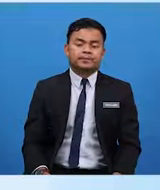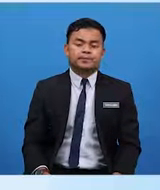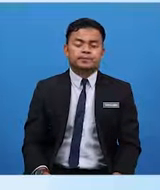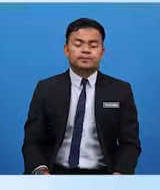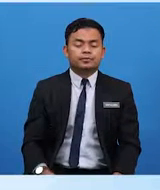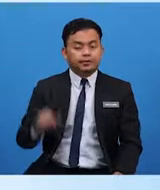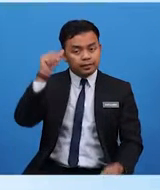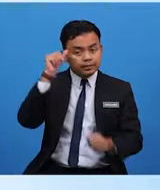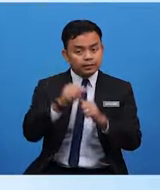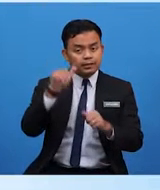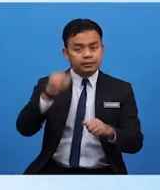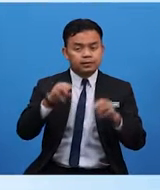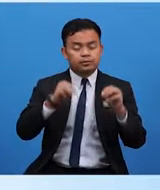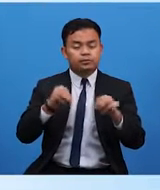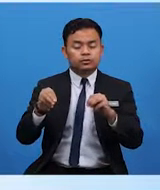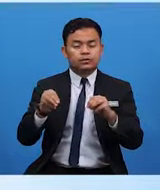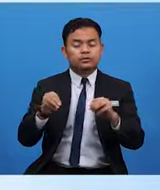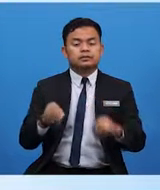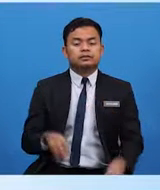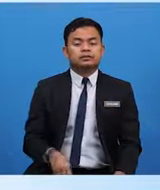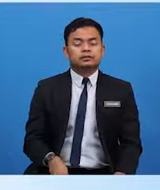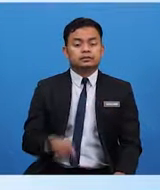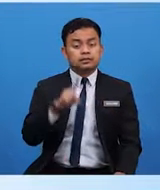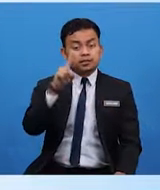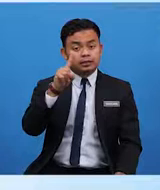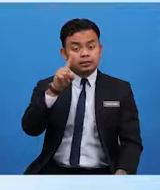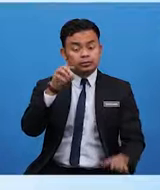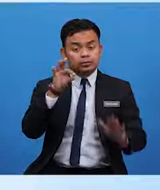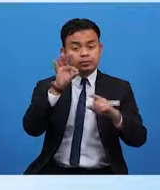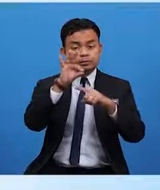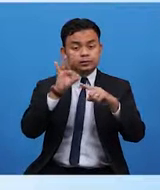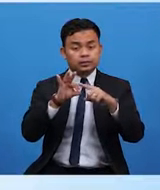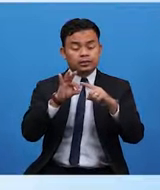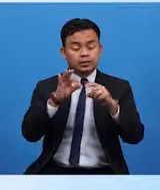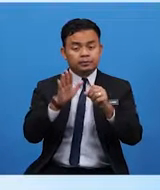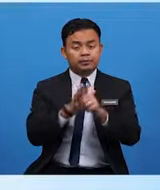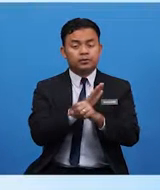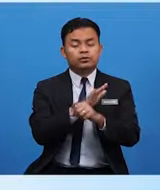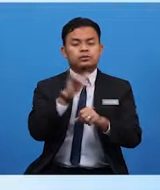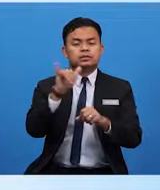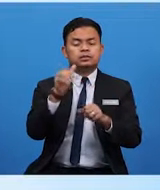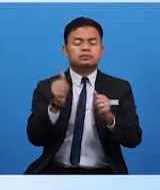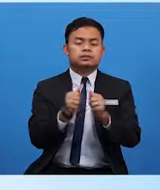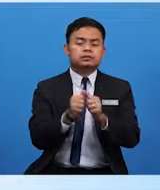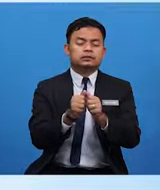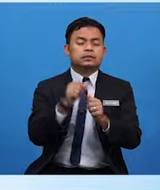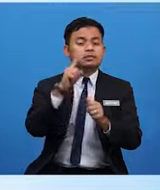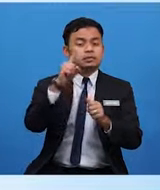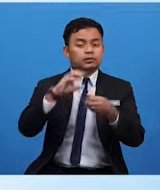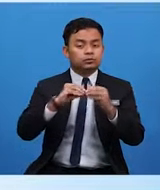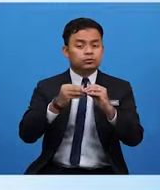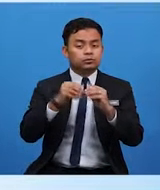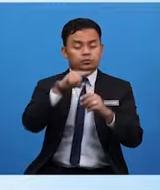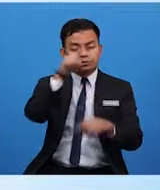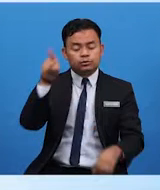ingat imuri satu pecahan penuh = 10 bulat seperti dipaparkan